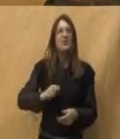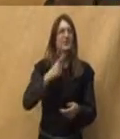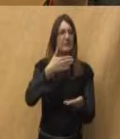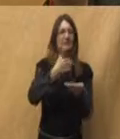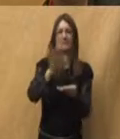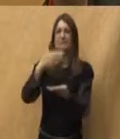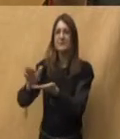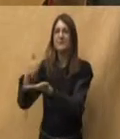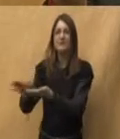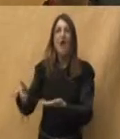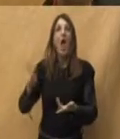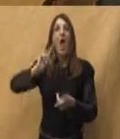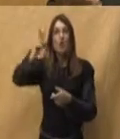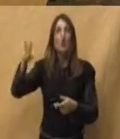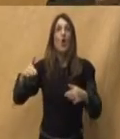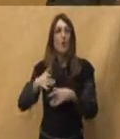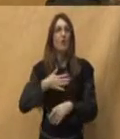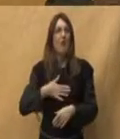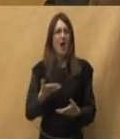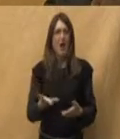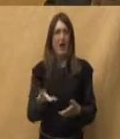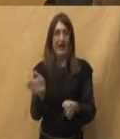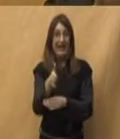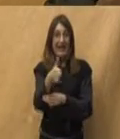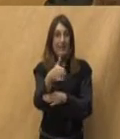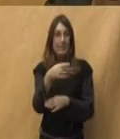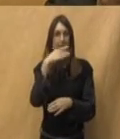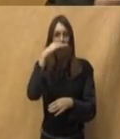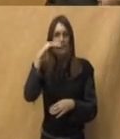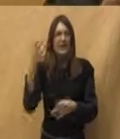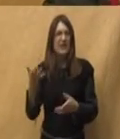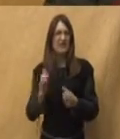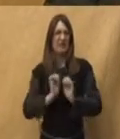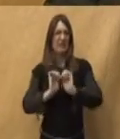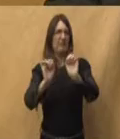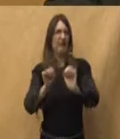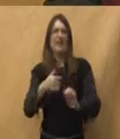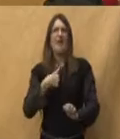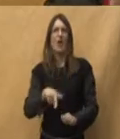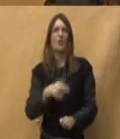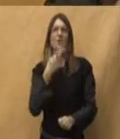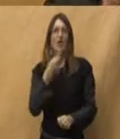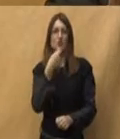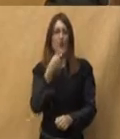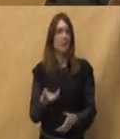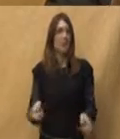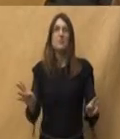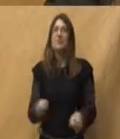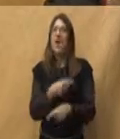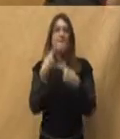što drugi ljudi sasvim normalno primaju. Kako može biti miris ribe toliko odbojan da ja ne bi jeo ribu? Nema te ribe koju ja neću